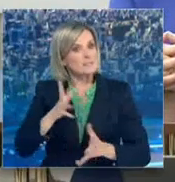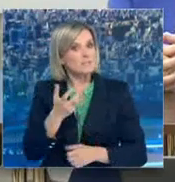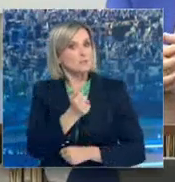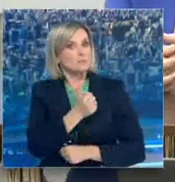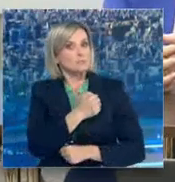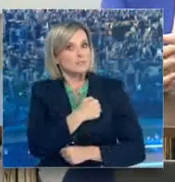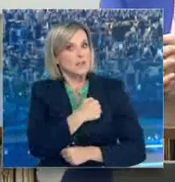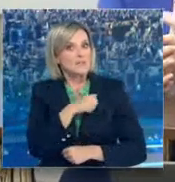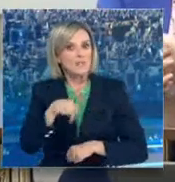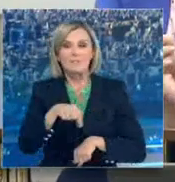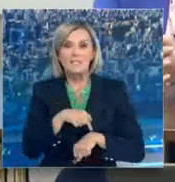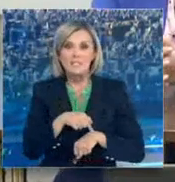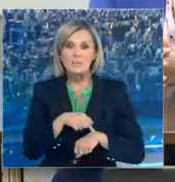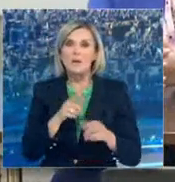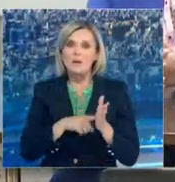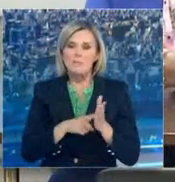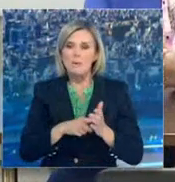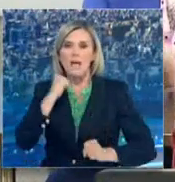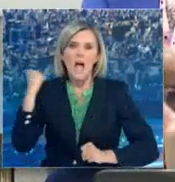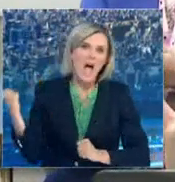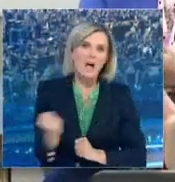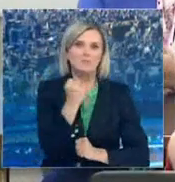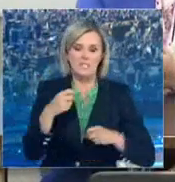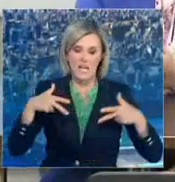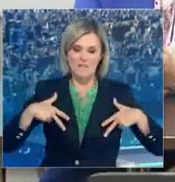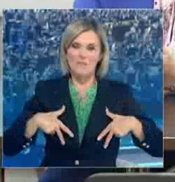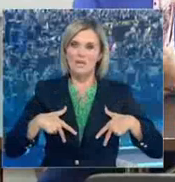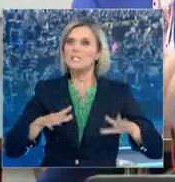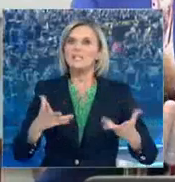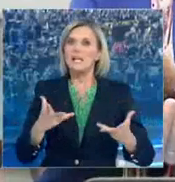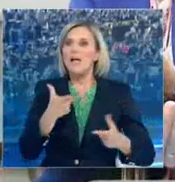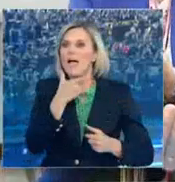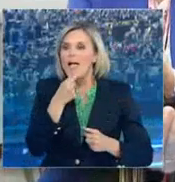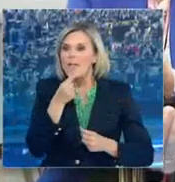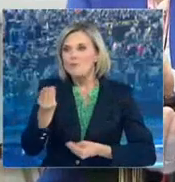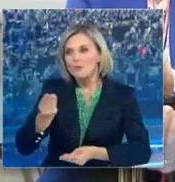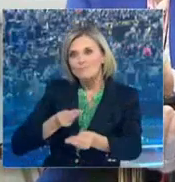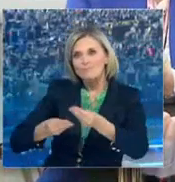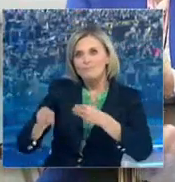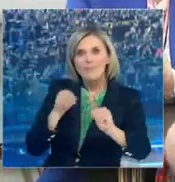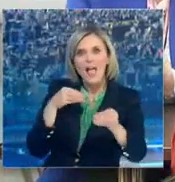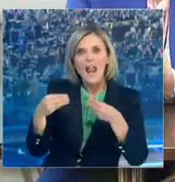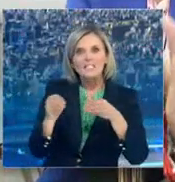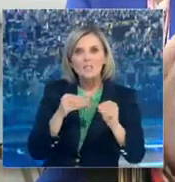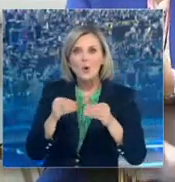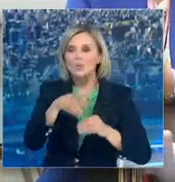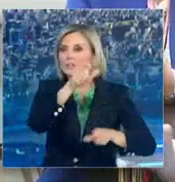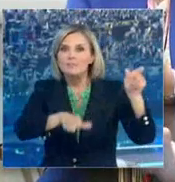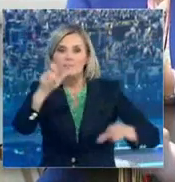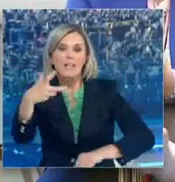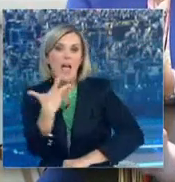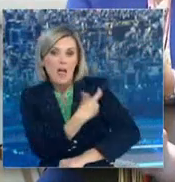επιθετικό τρόπο, με έναν εμπροστοβαρή τρόπο η κυβέρνηση να δώσει διευκολύνσεις, να δώσει επιπλέον βαθμούς ελευθερίας στους εμβολιασμένους για να